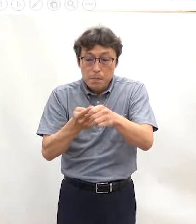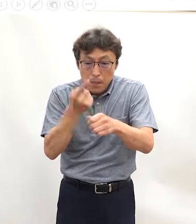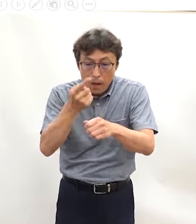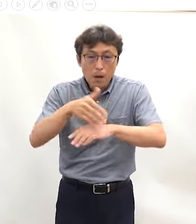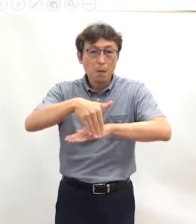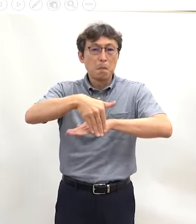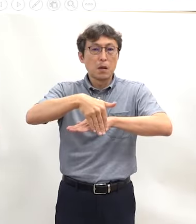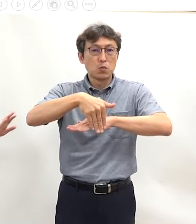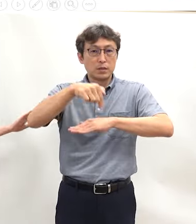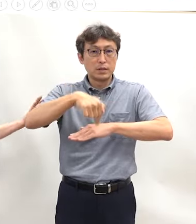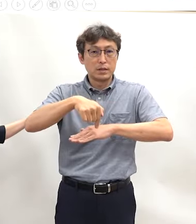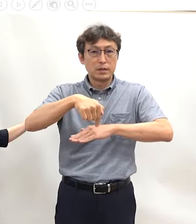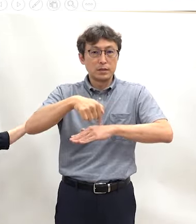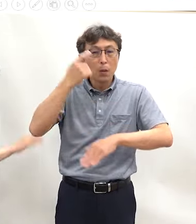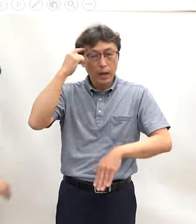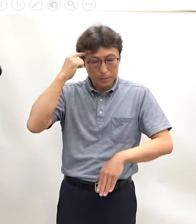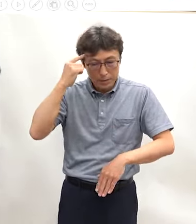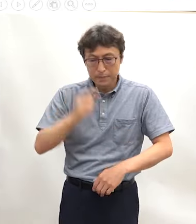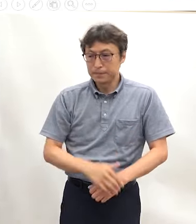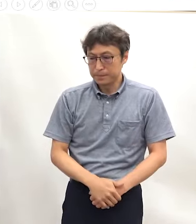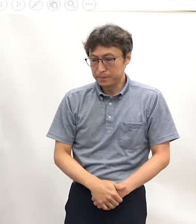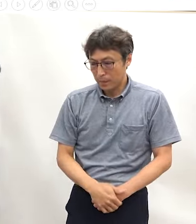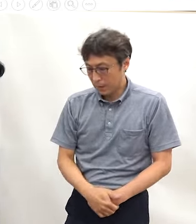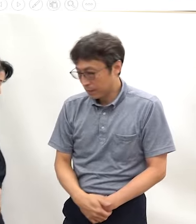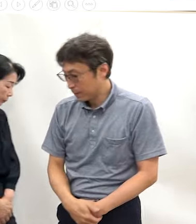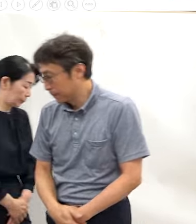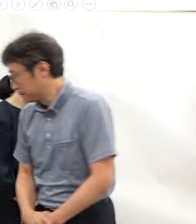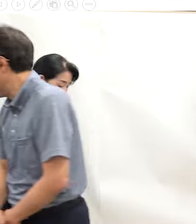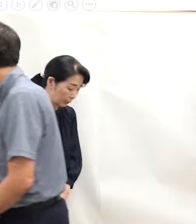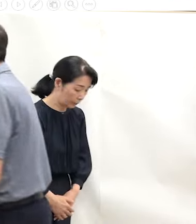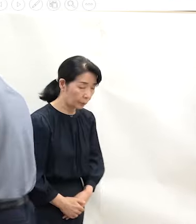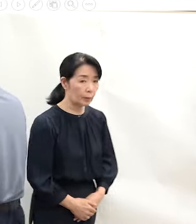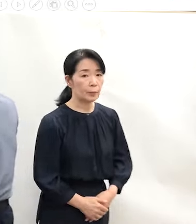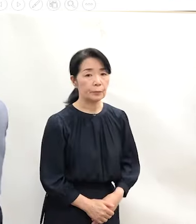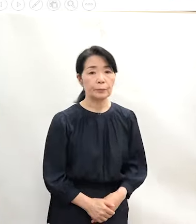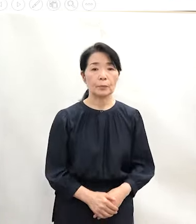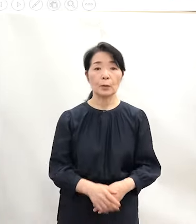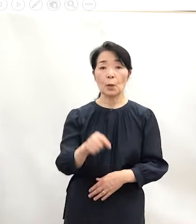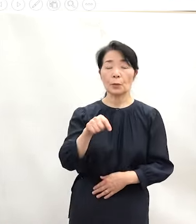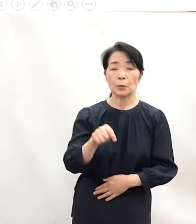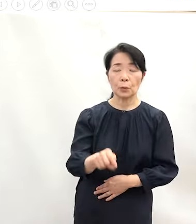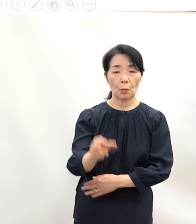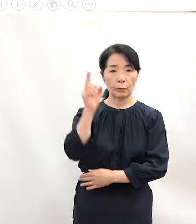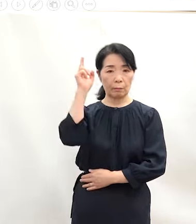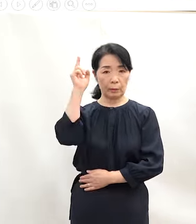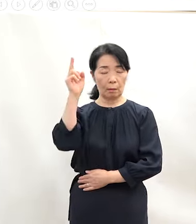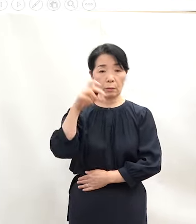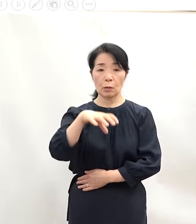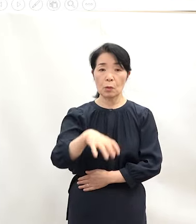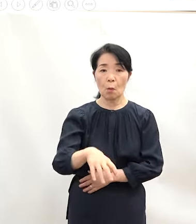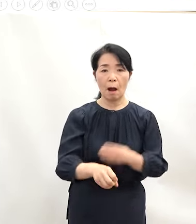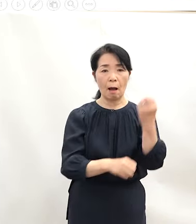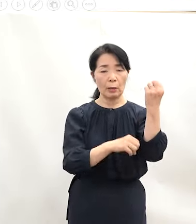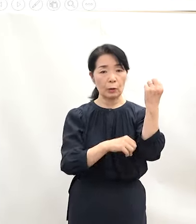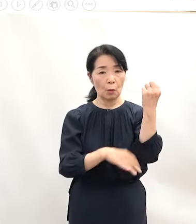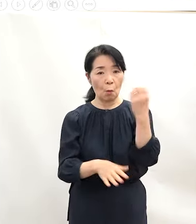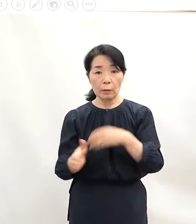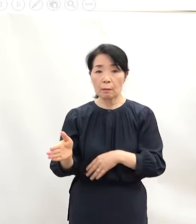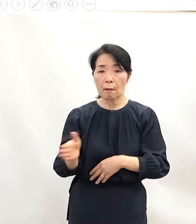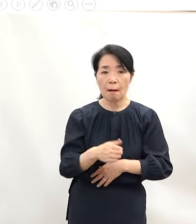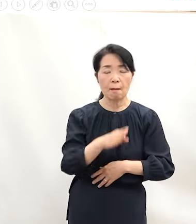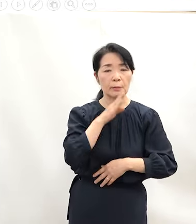ています。それから、外国人セミナーではですね、今後基本編から